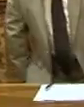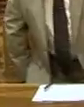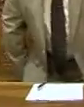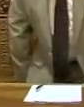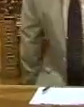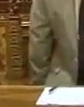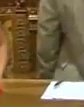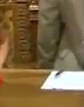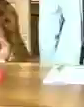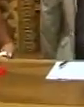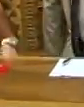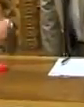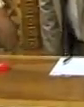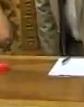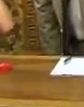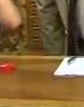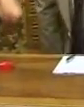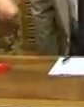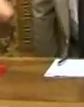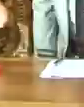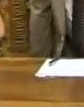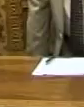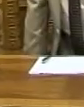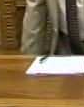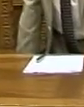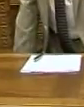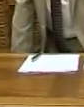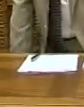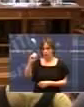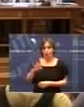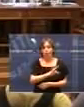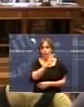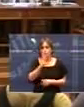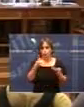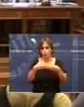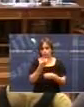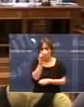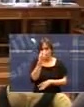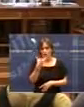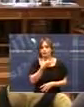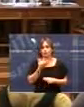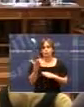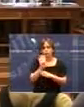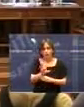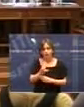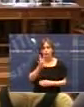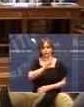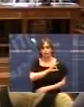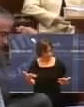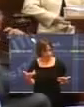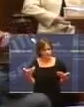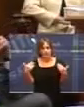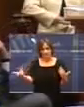després del trencament del pacte en el Consell. Així ha deixat en minoria els que fins ara eren els seus socis, PSOE i Bloc.